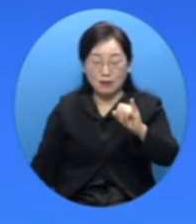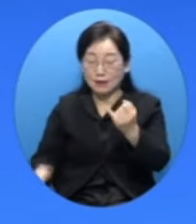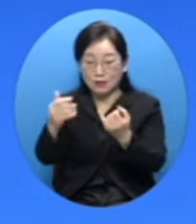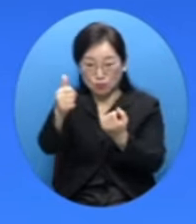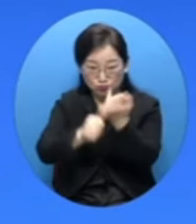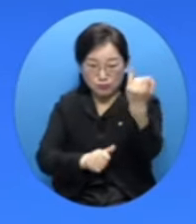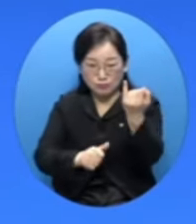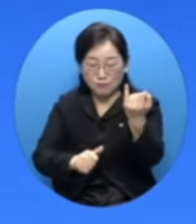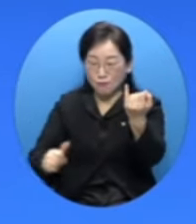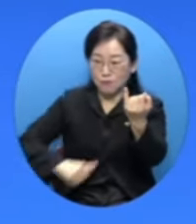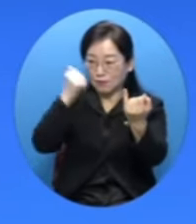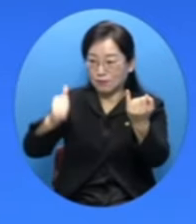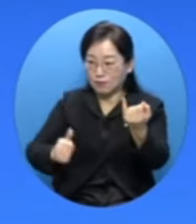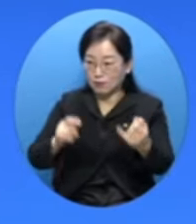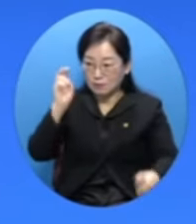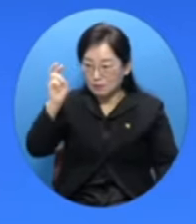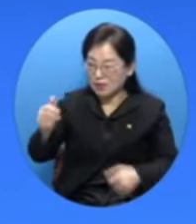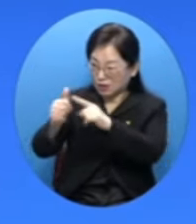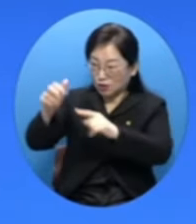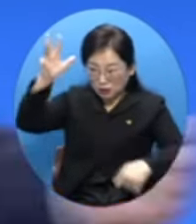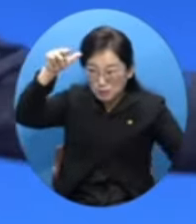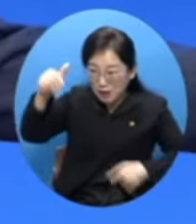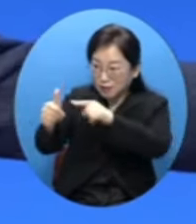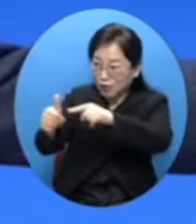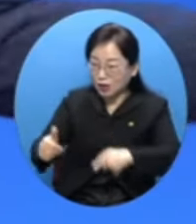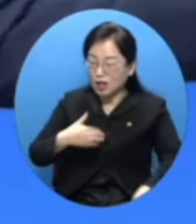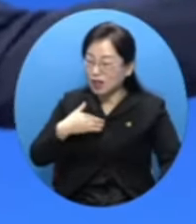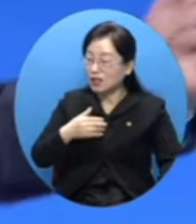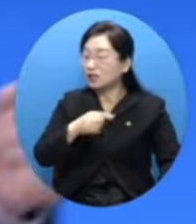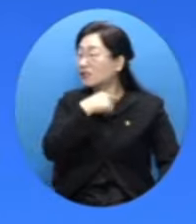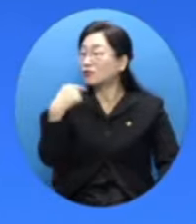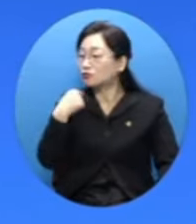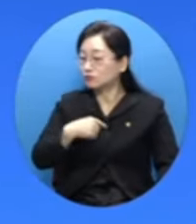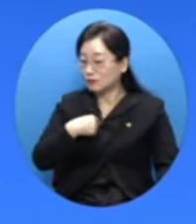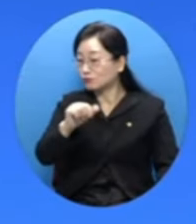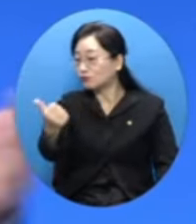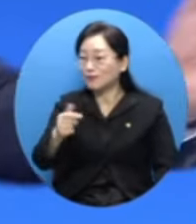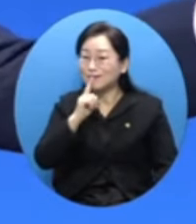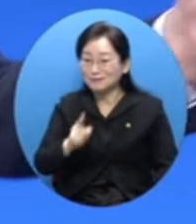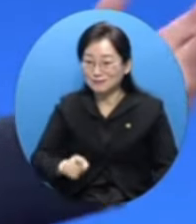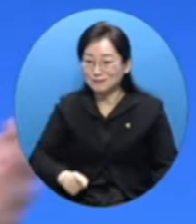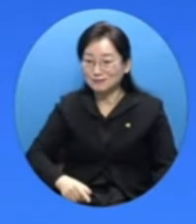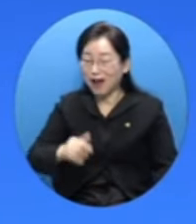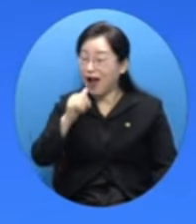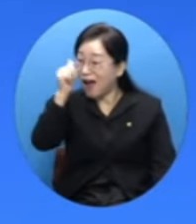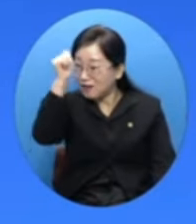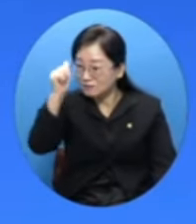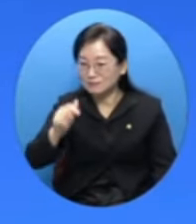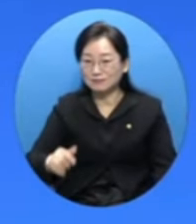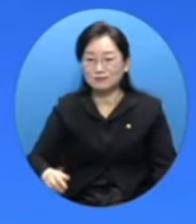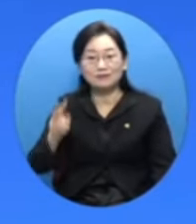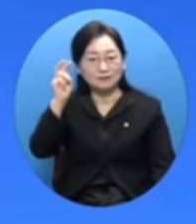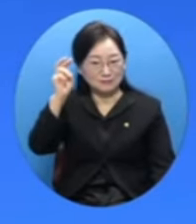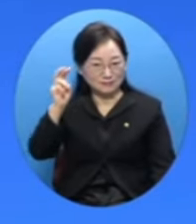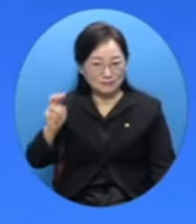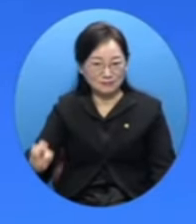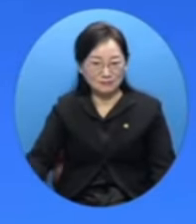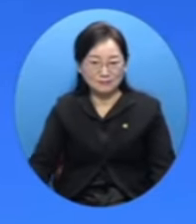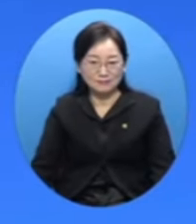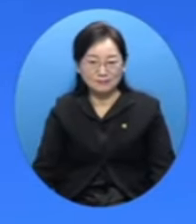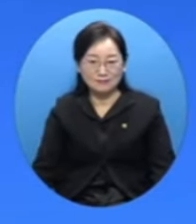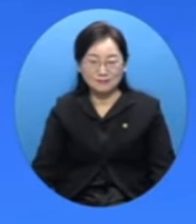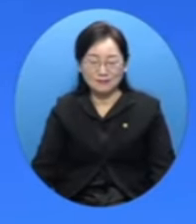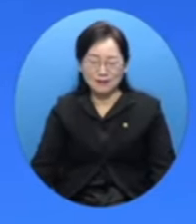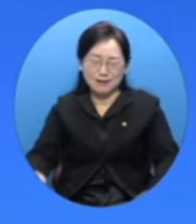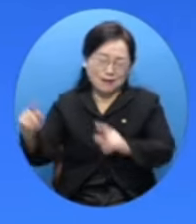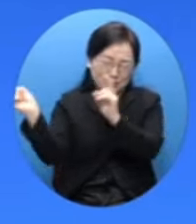것입니다. 당신 치매가 왔구만, 날 죽일 거야, 날 죽일 거야, 절대로 못 데려갑니다. 아마 그날